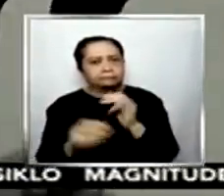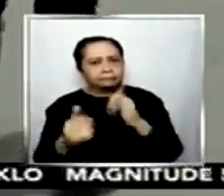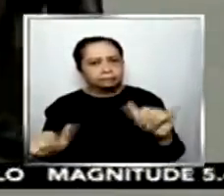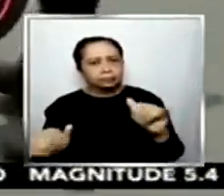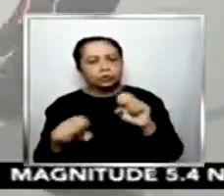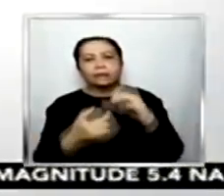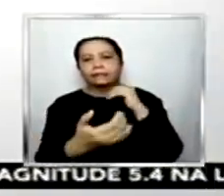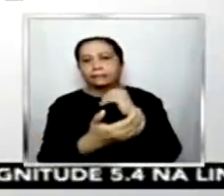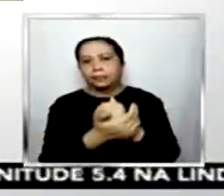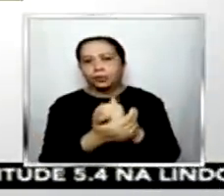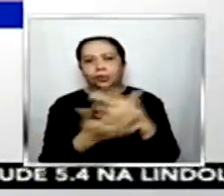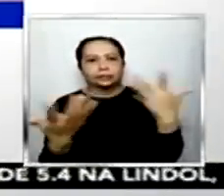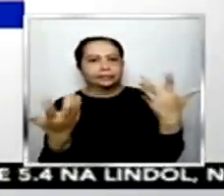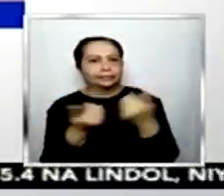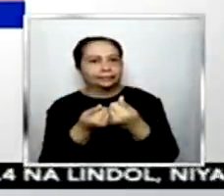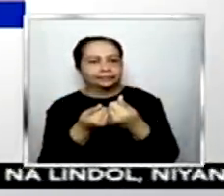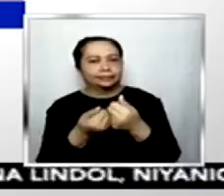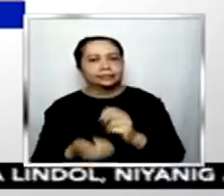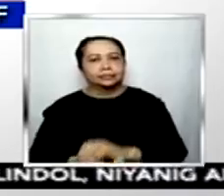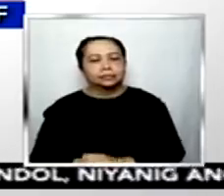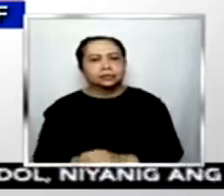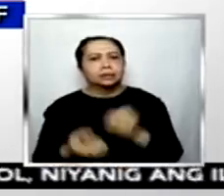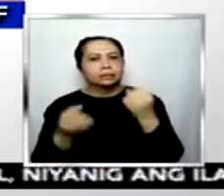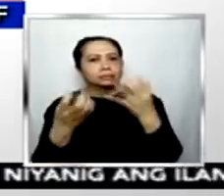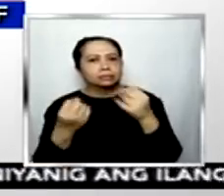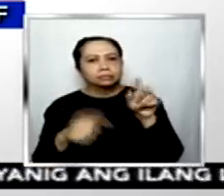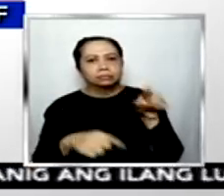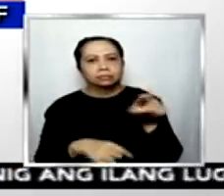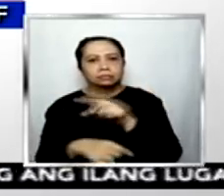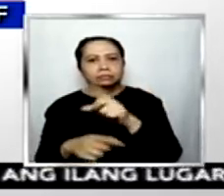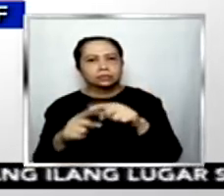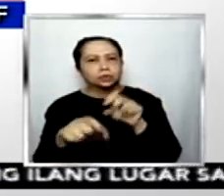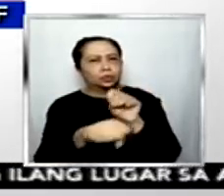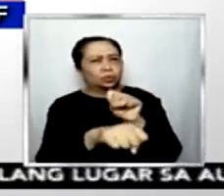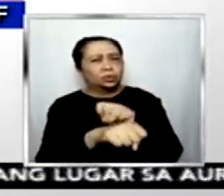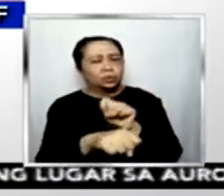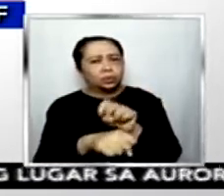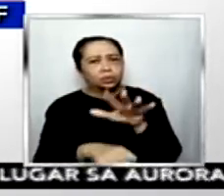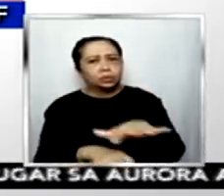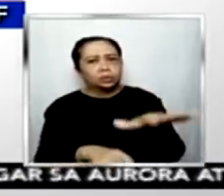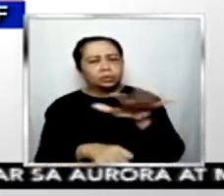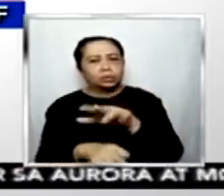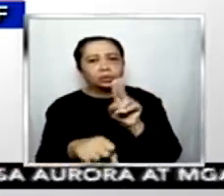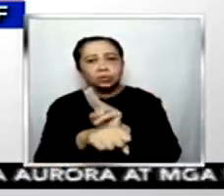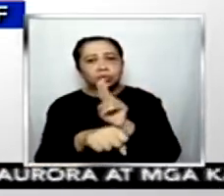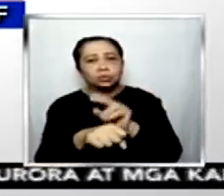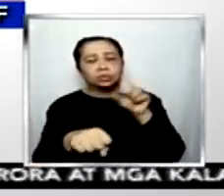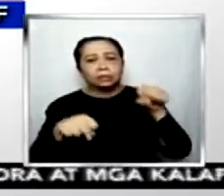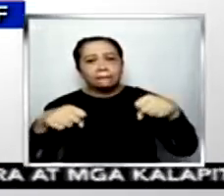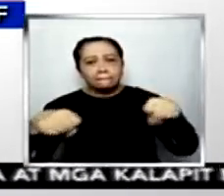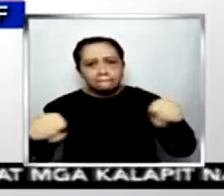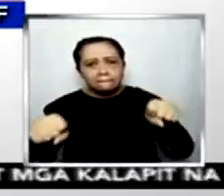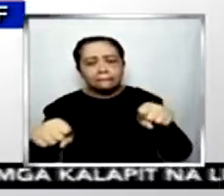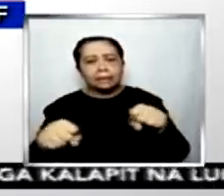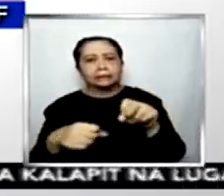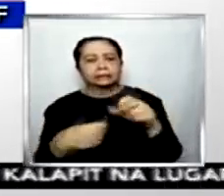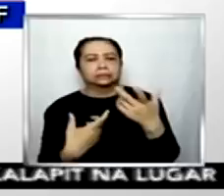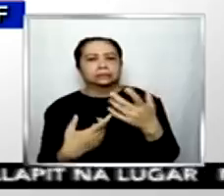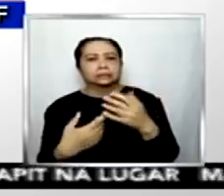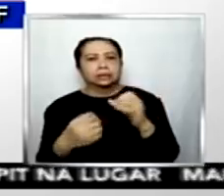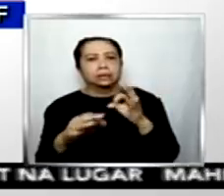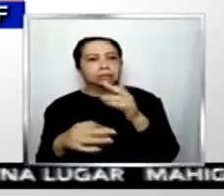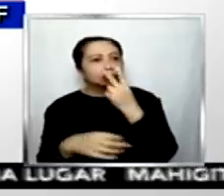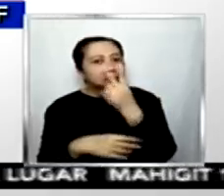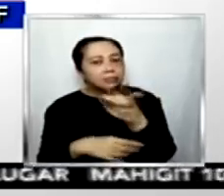ang disgrasya. Marami tayong mga nagtatrabaho na ang gamit ay bike bilang alternatibo. No? Pag may nakita tayong